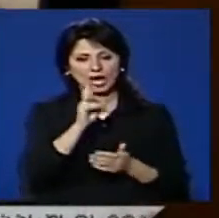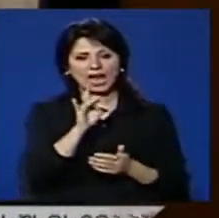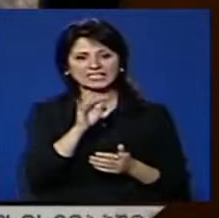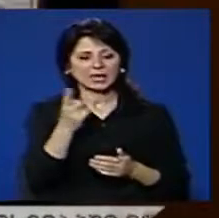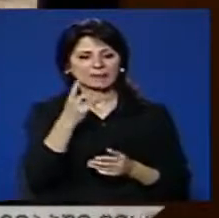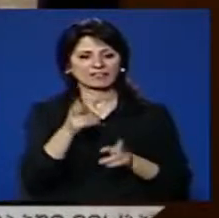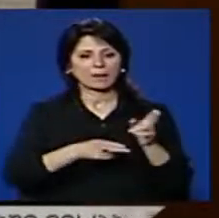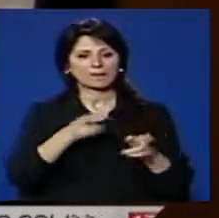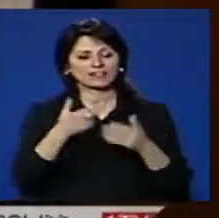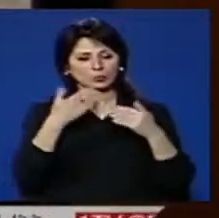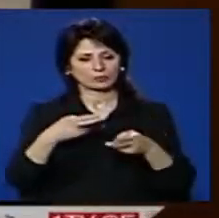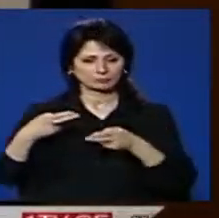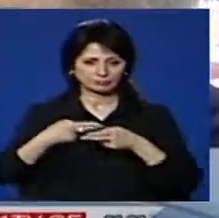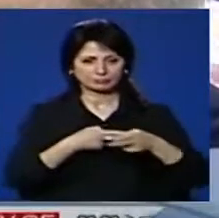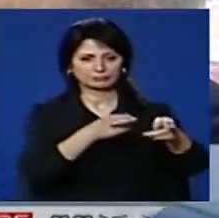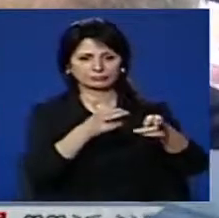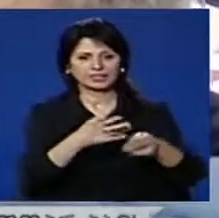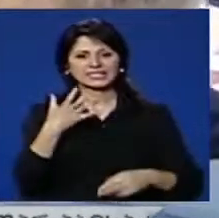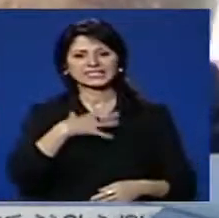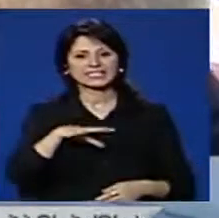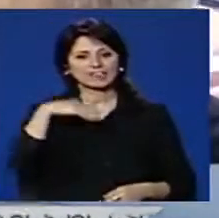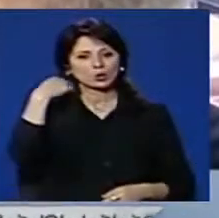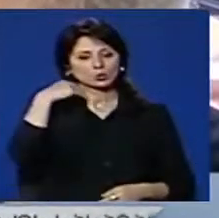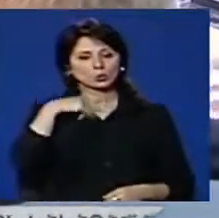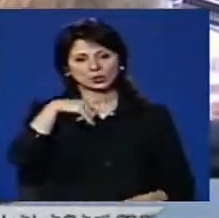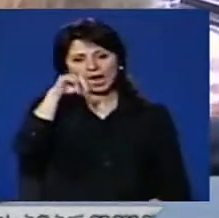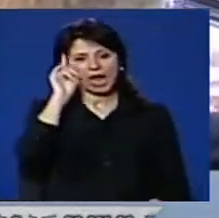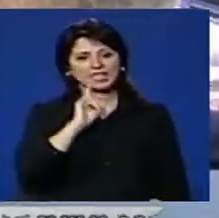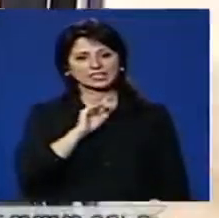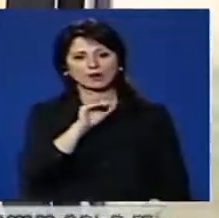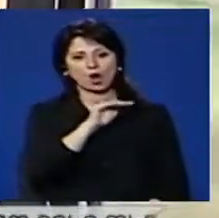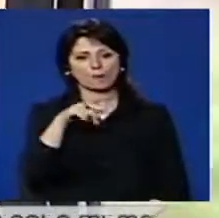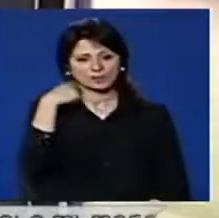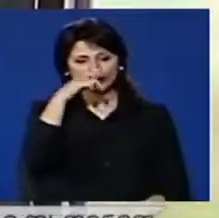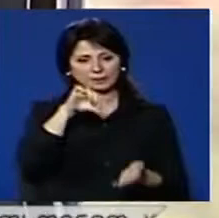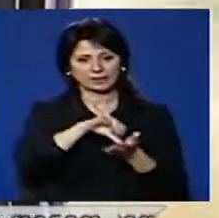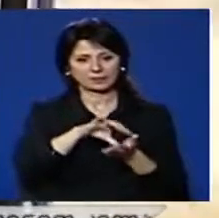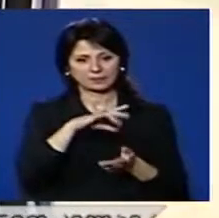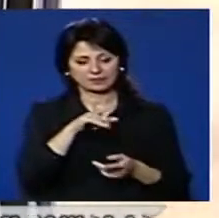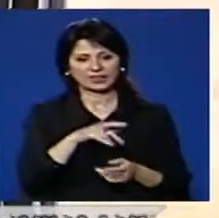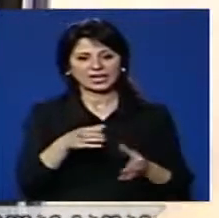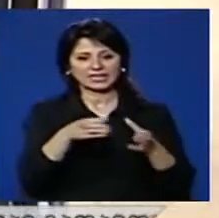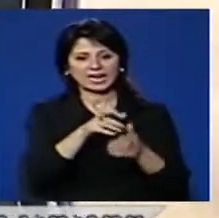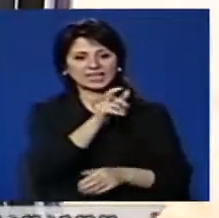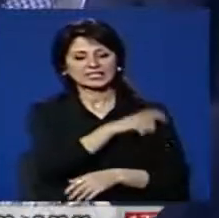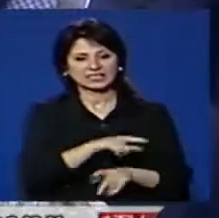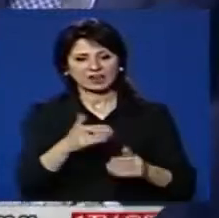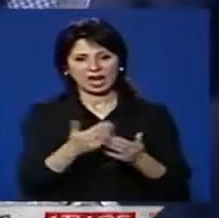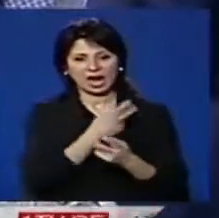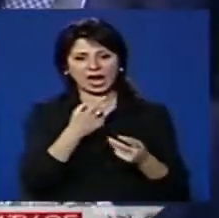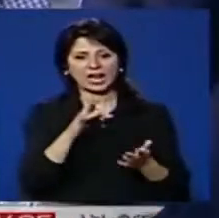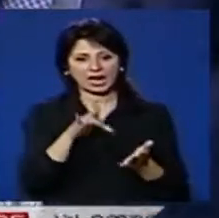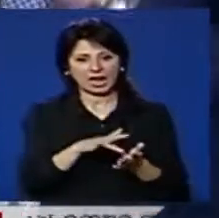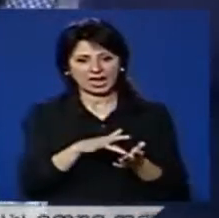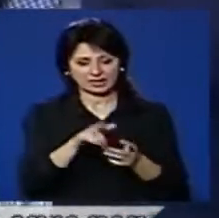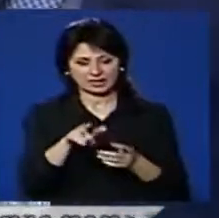პირველმა მატარებელმა უკვე გაიარა. მას საქართველოს, თურქეთისა და აზერბაიჯანის ოფიციალური პირები გაყვნენ. დელეგაციის წევრებმა ახალქალაქის სადგური